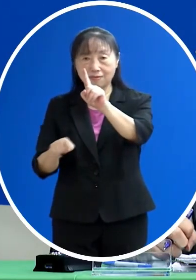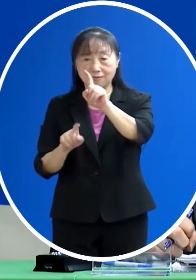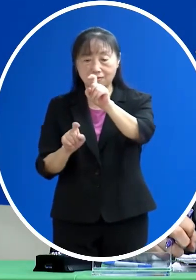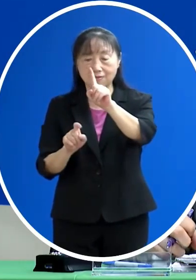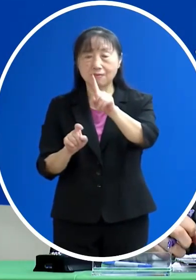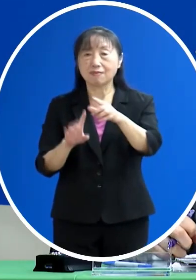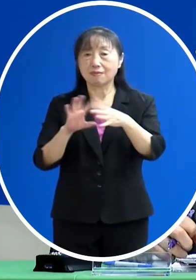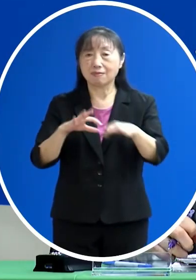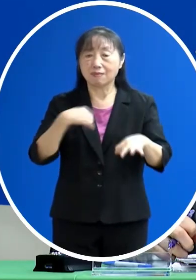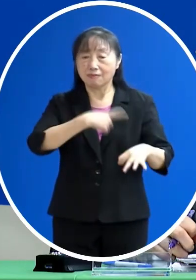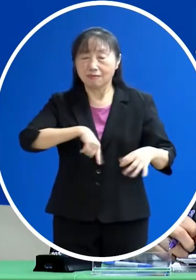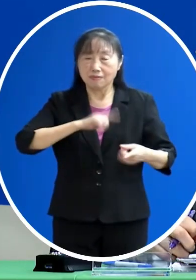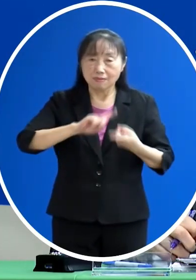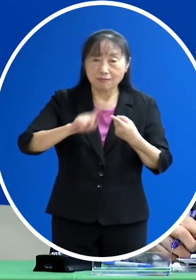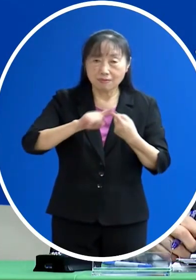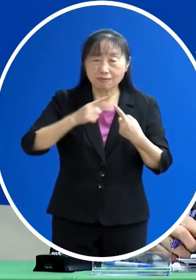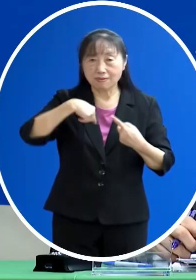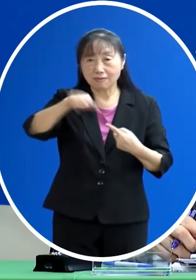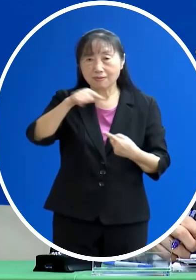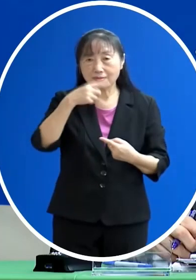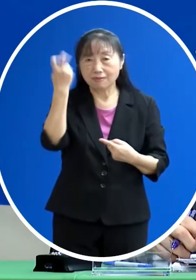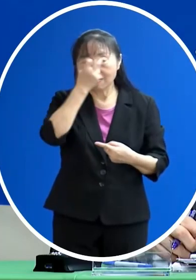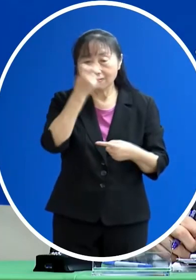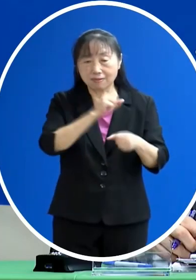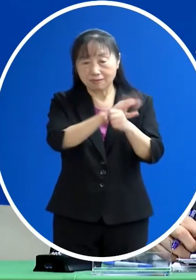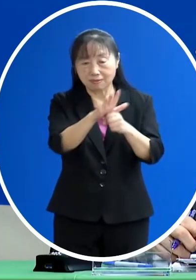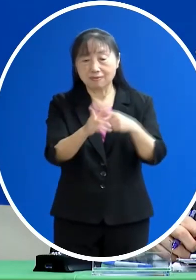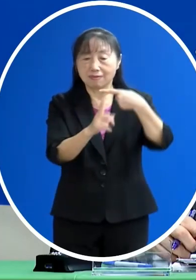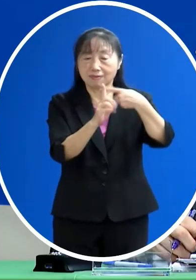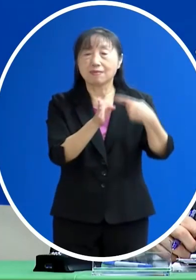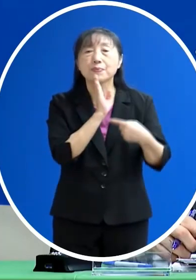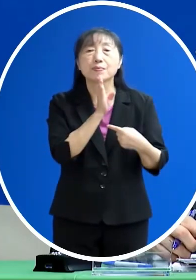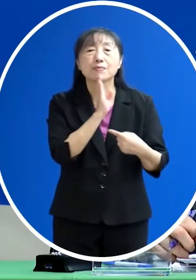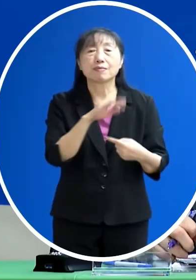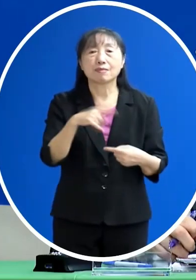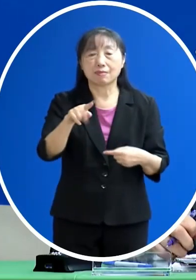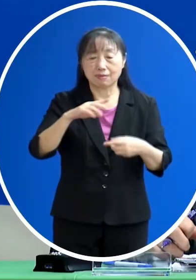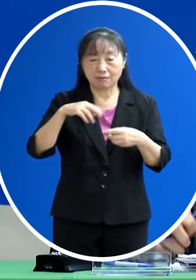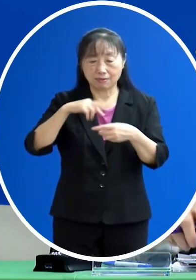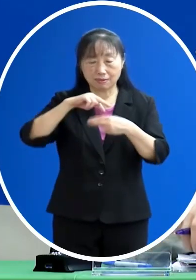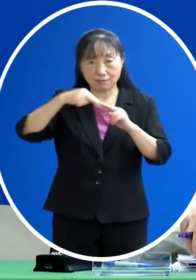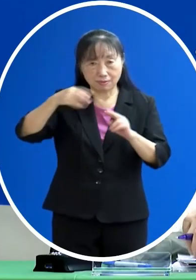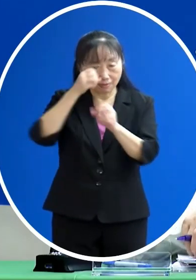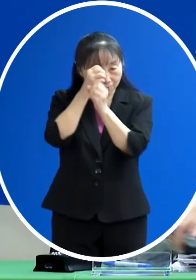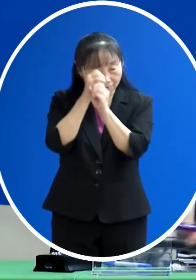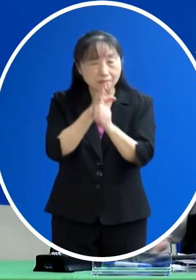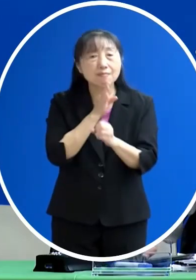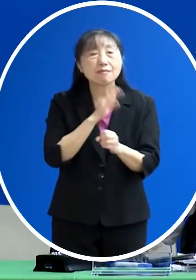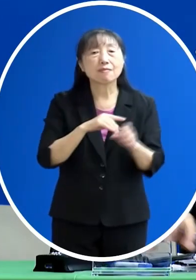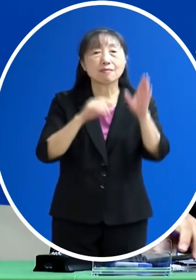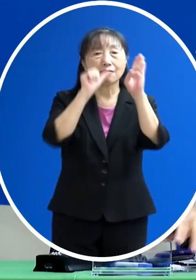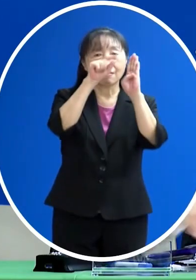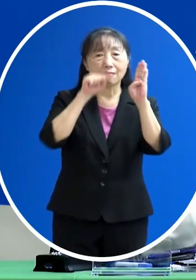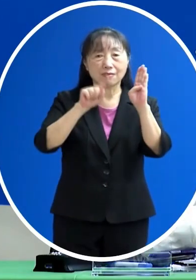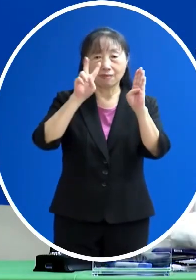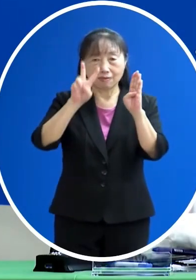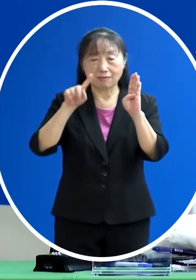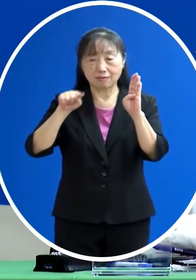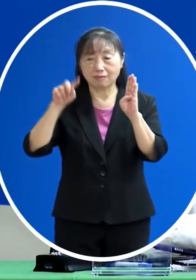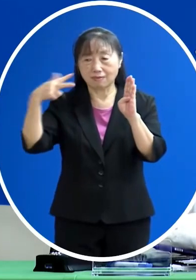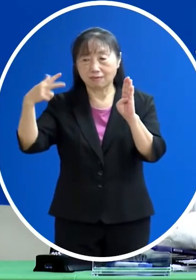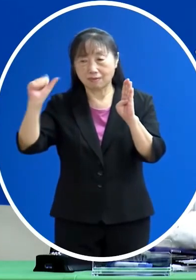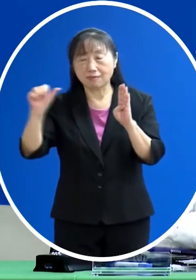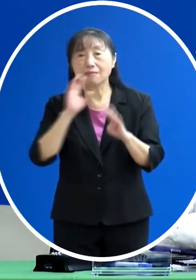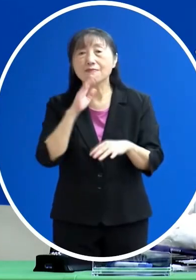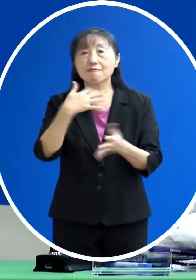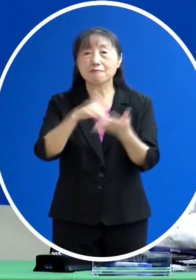候，因为症状又被检验出新冠阳性哦。那经过这个定序之后，也确认都是2.75，这都是属